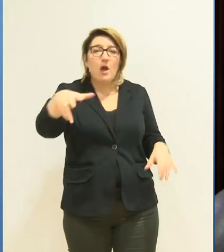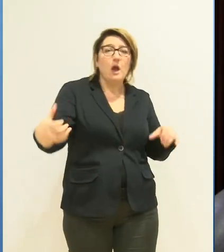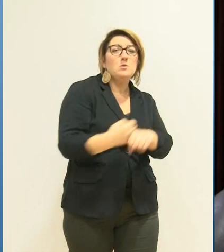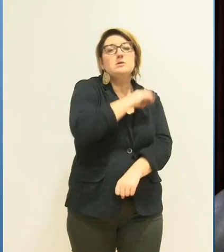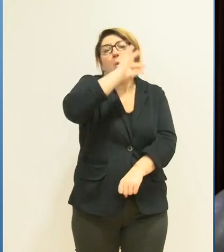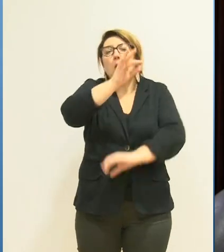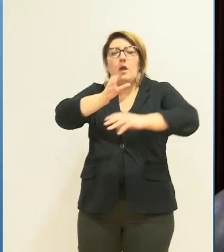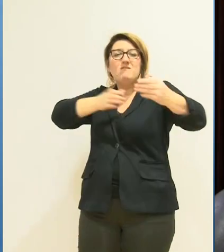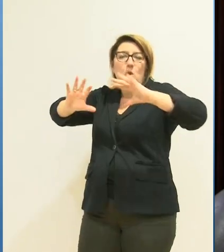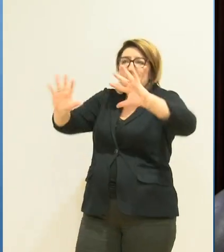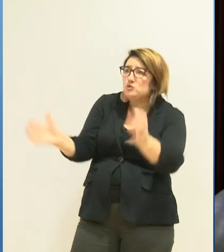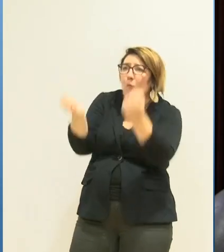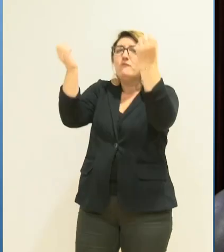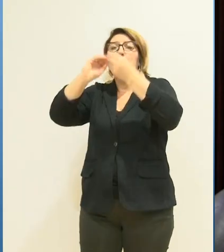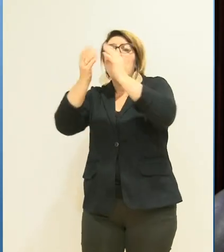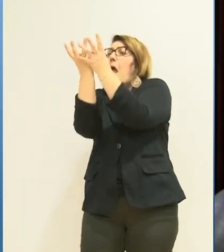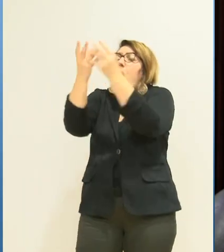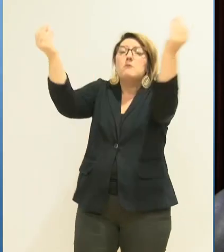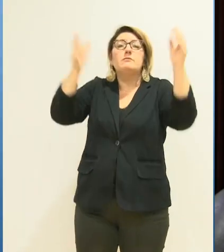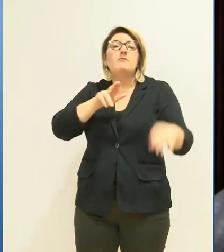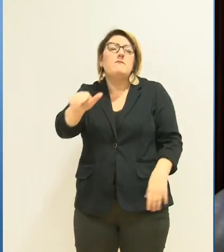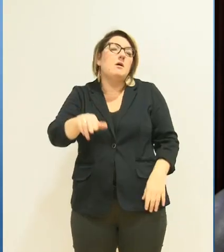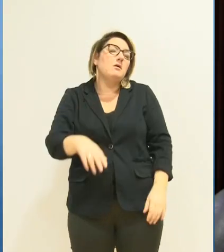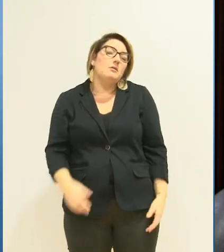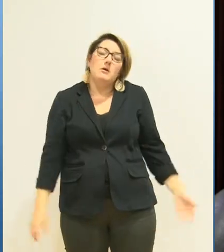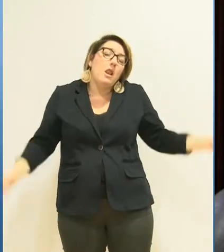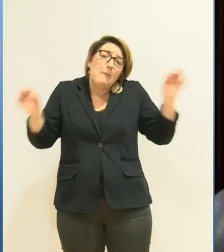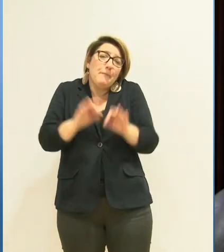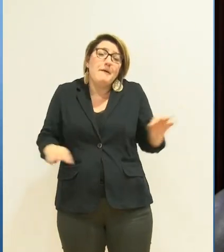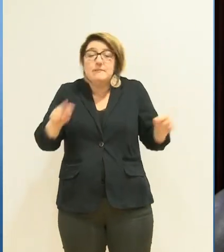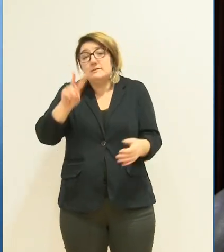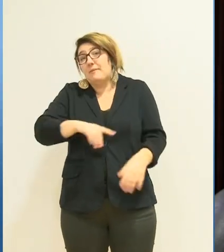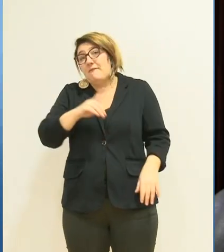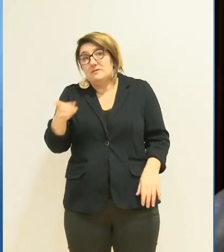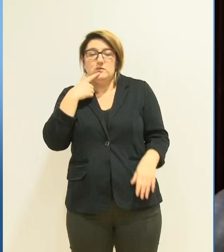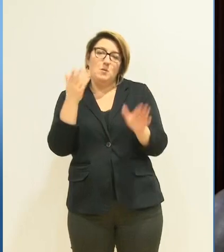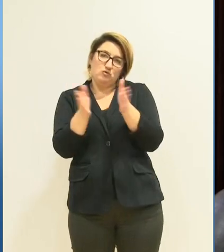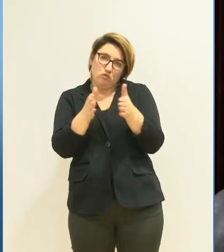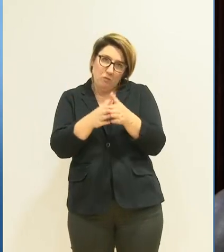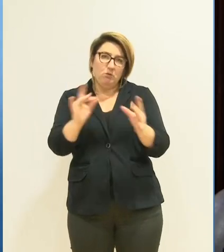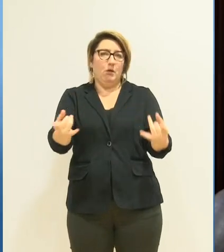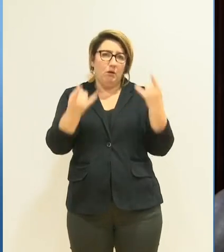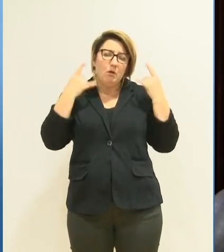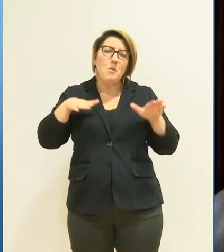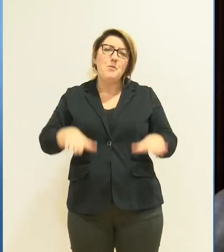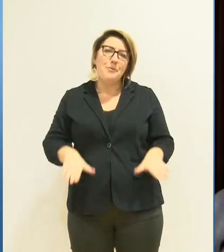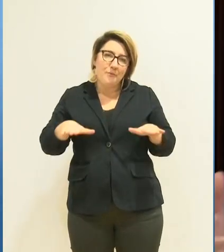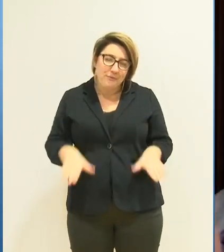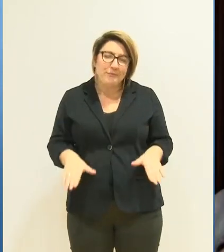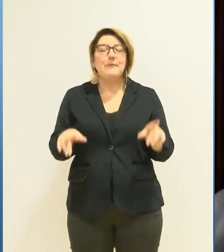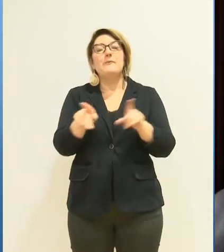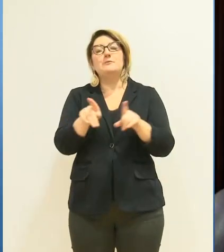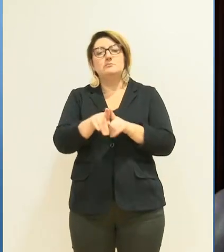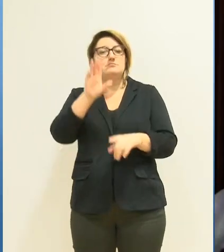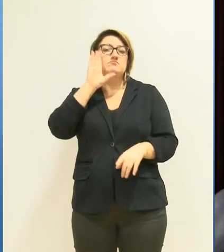de ses difficultés c'est pas vrai ça donc je vous demande un peu plus d'humilité un peu plus des couteaux si